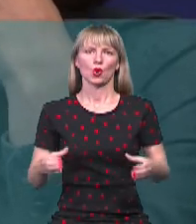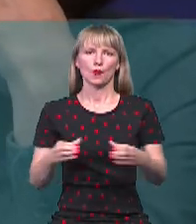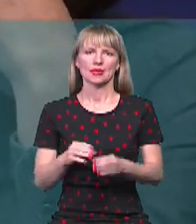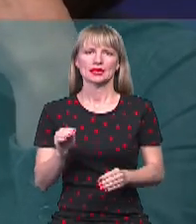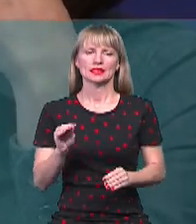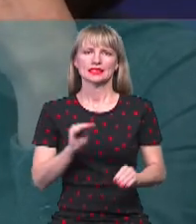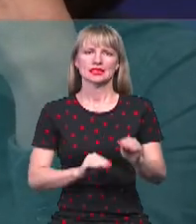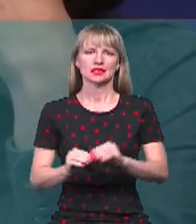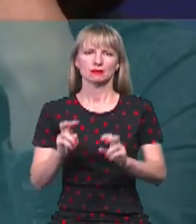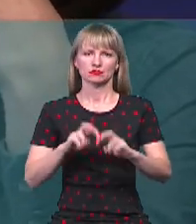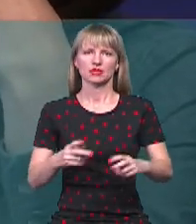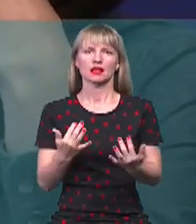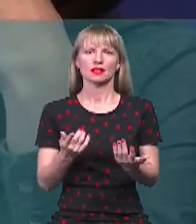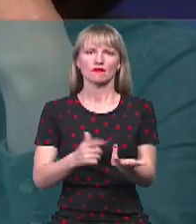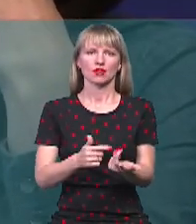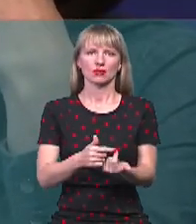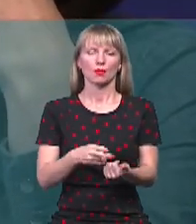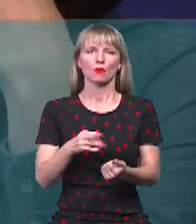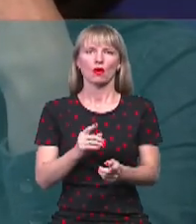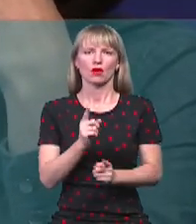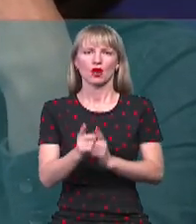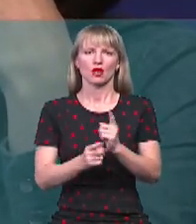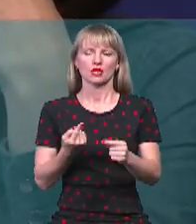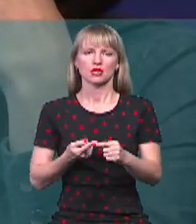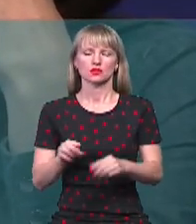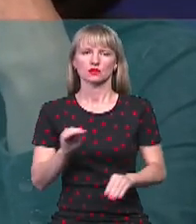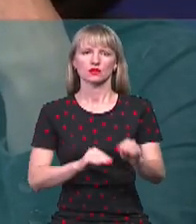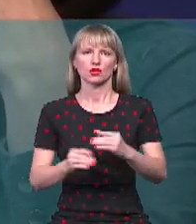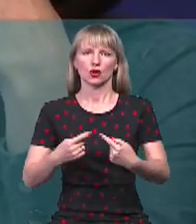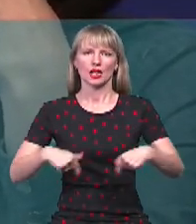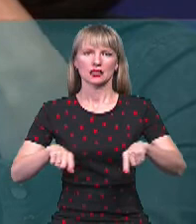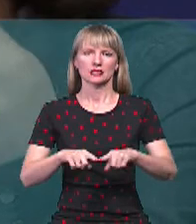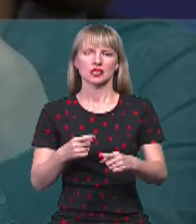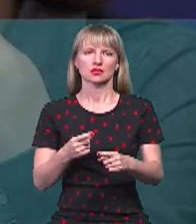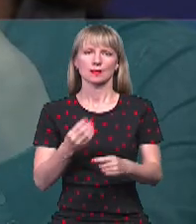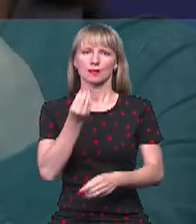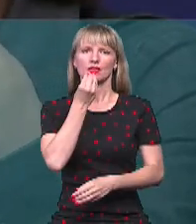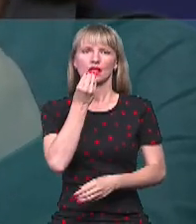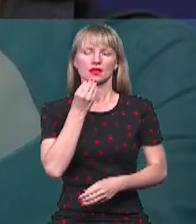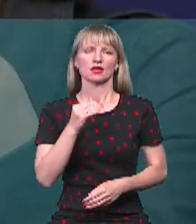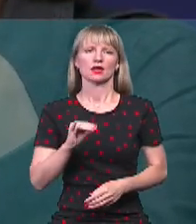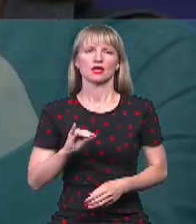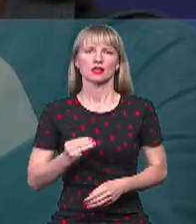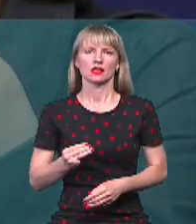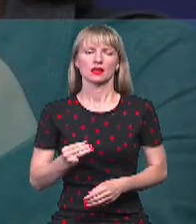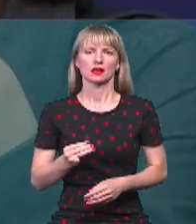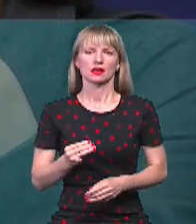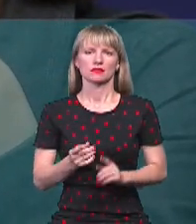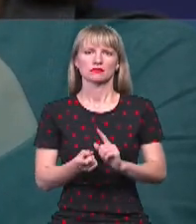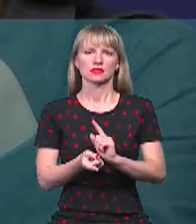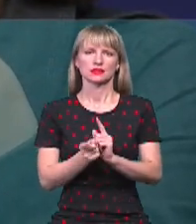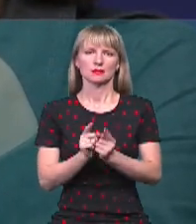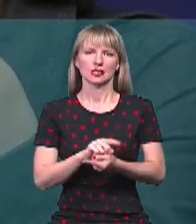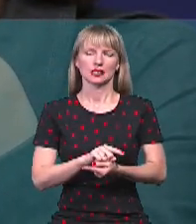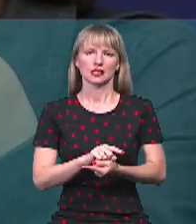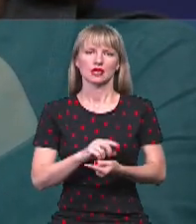системно рассмотреть несколько вариантов по реорганизации самой структуры организации питания. реорганизацию